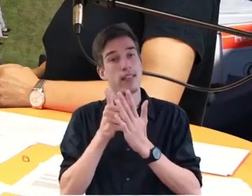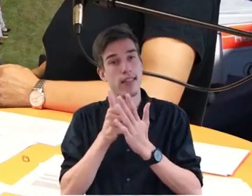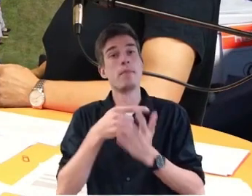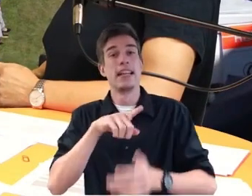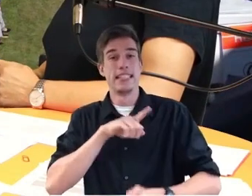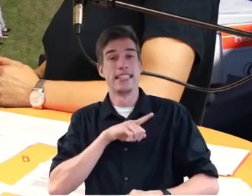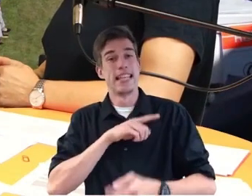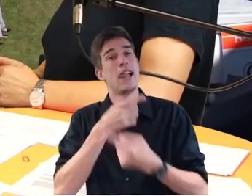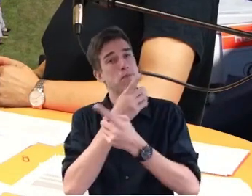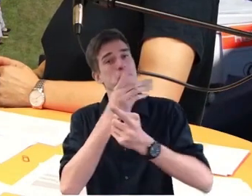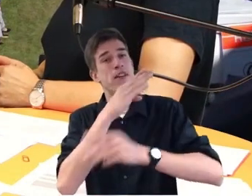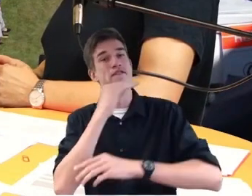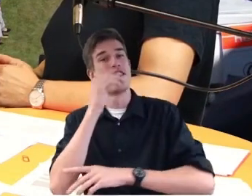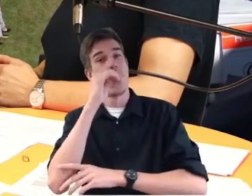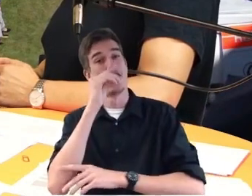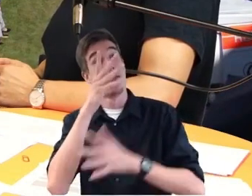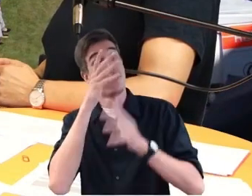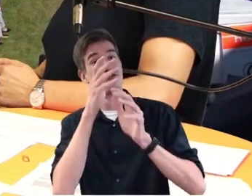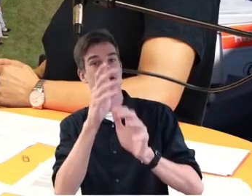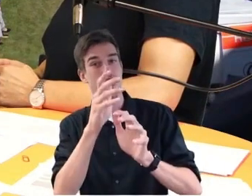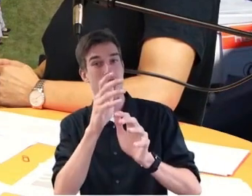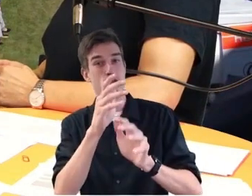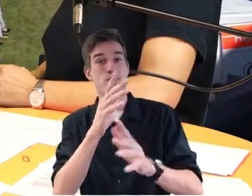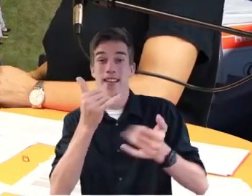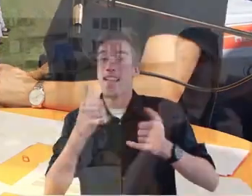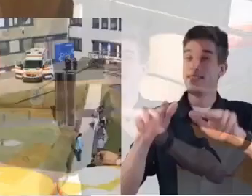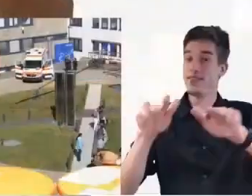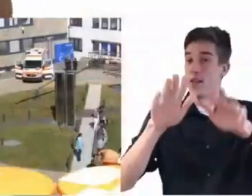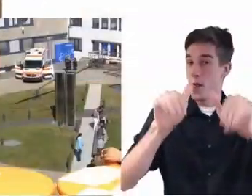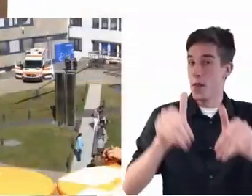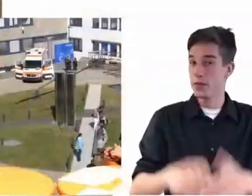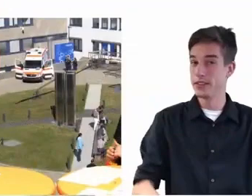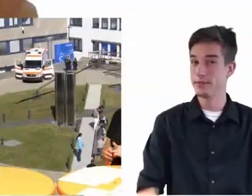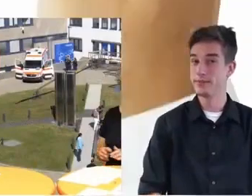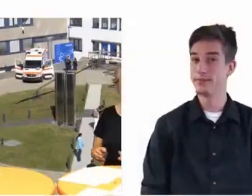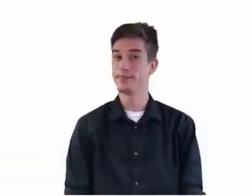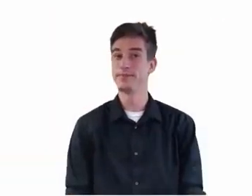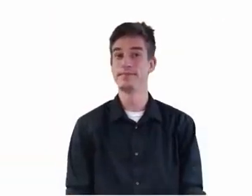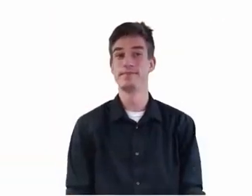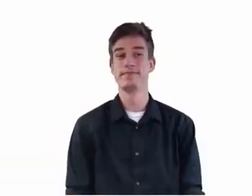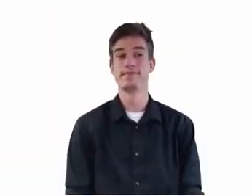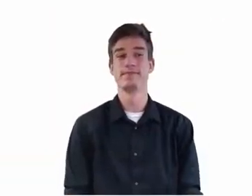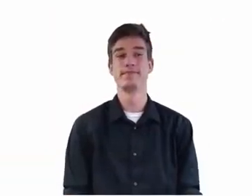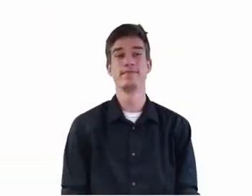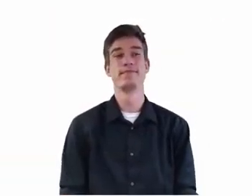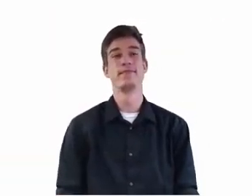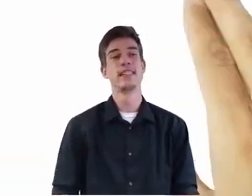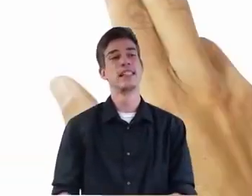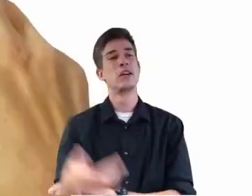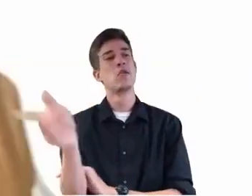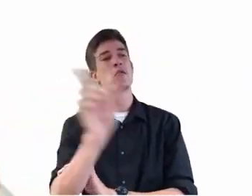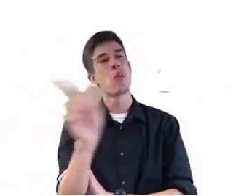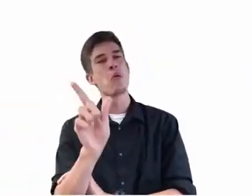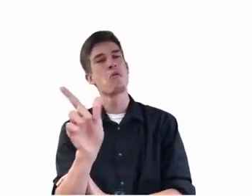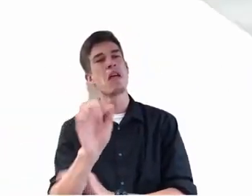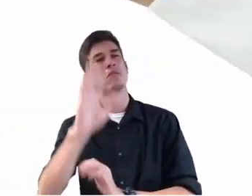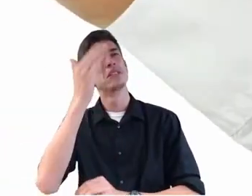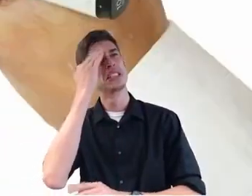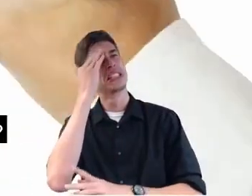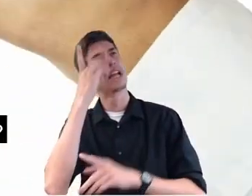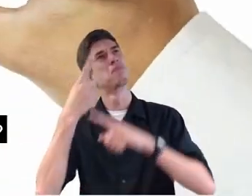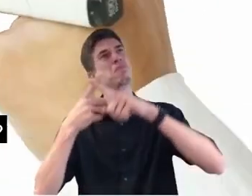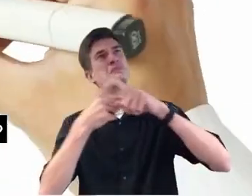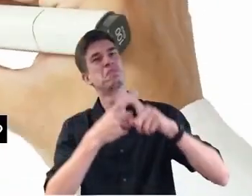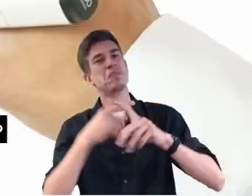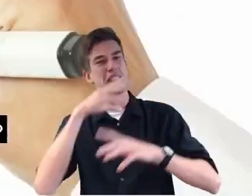wünsche ich viel spaß und freue mich film ab lübecks hört sich an wie ein geheimcode